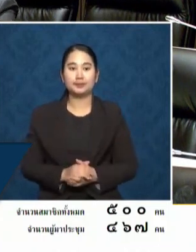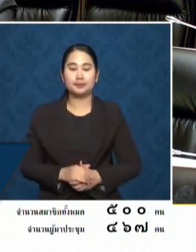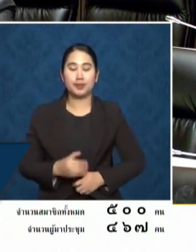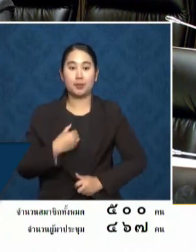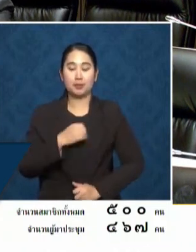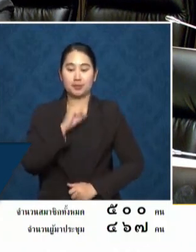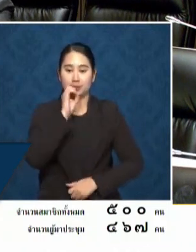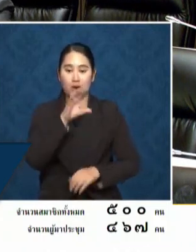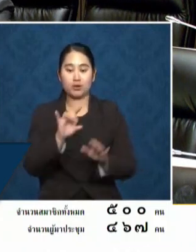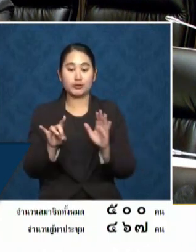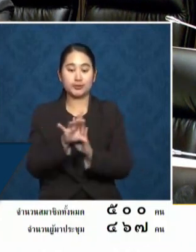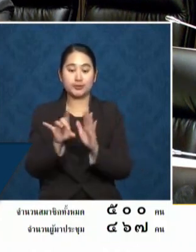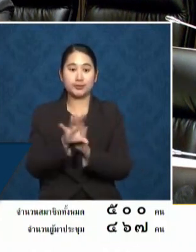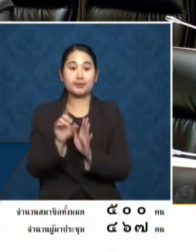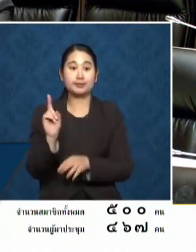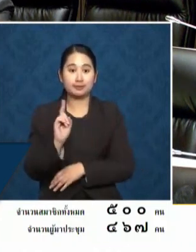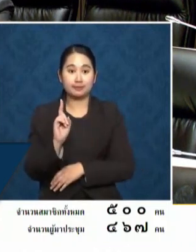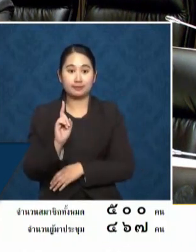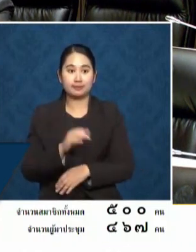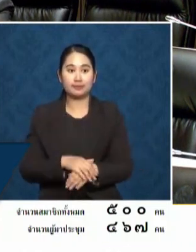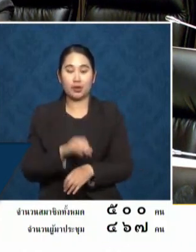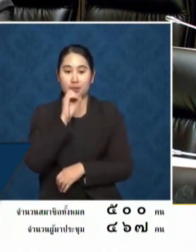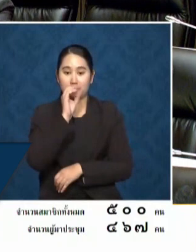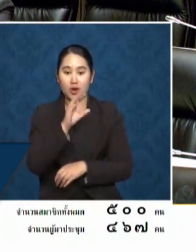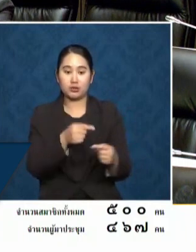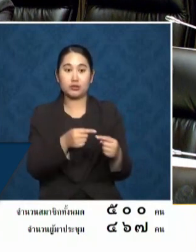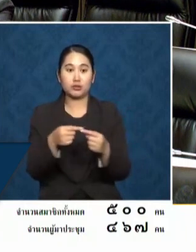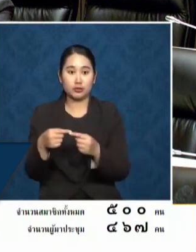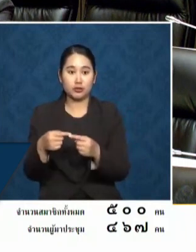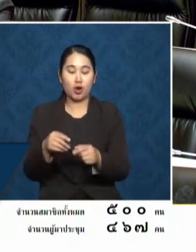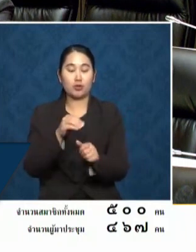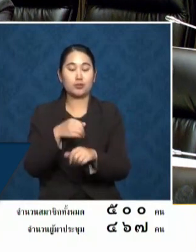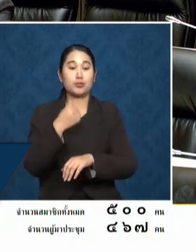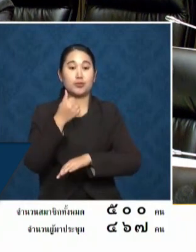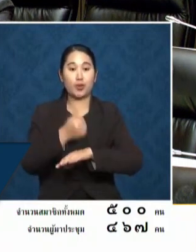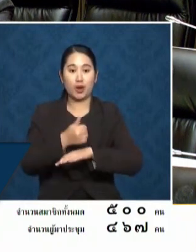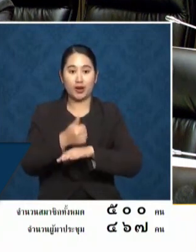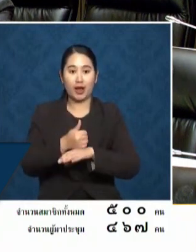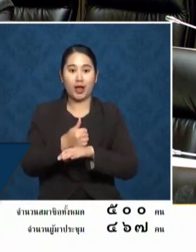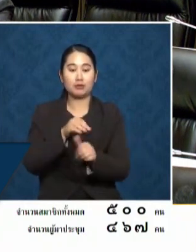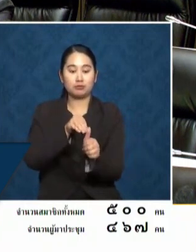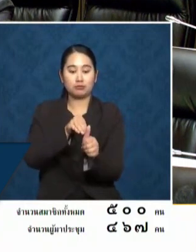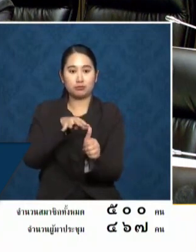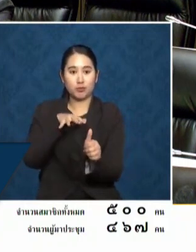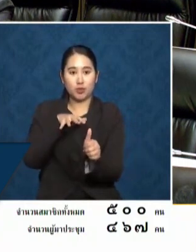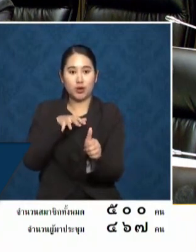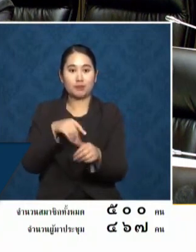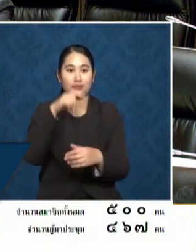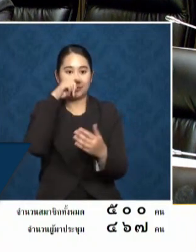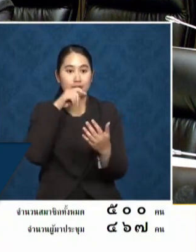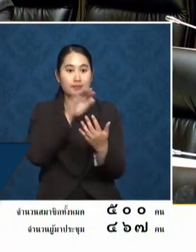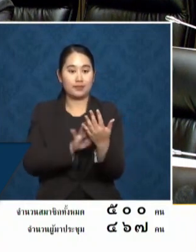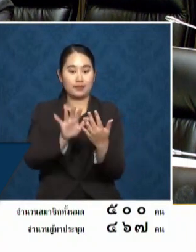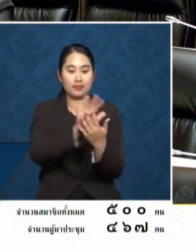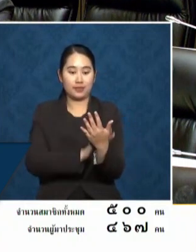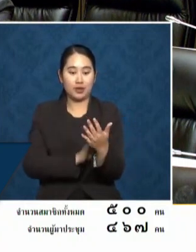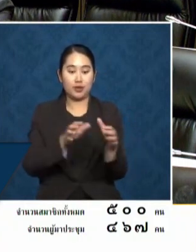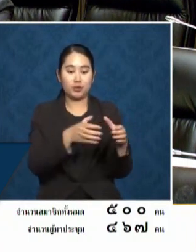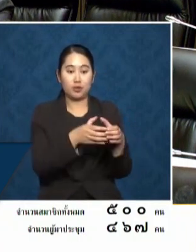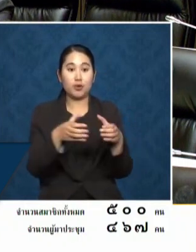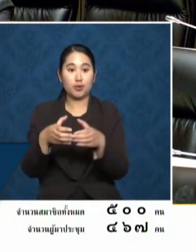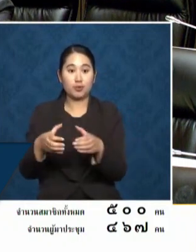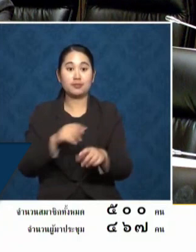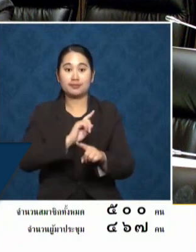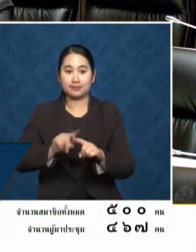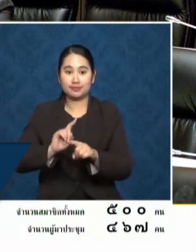อนุญาตทิ้งท้ายกับท่านประธานโดยการสื่อสารผ่านท่านประธานไปยังผู้นำประเทศและเพื่อนๆสมาชิกทุกคนในที่นี้ทุกพรรคที่